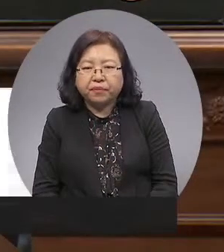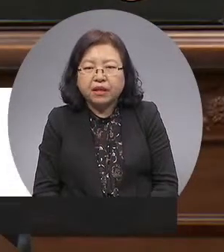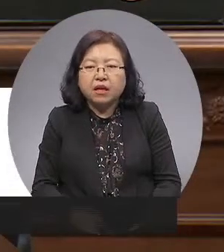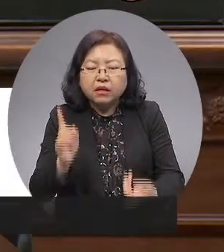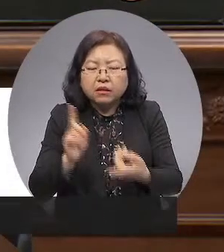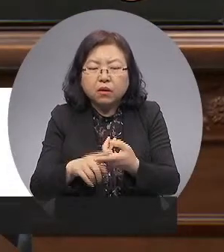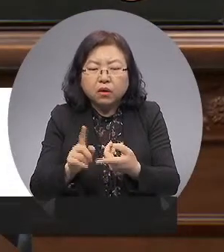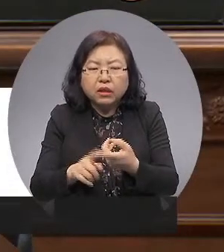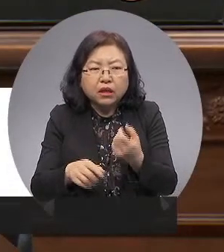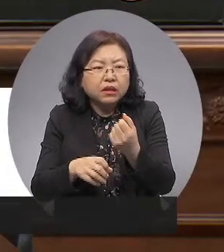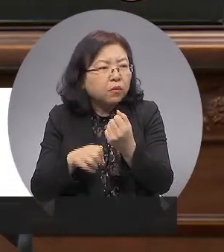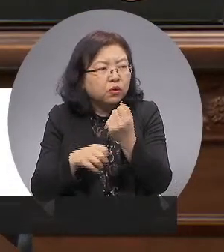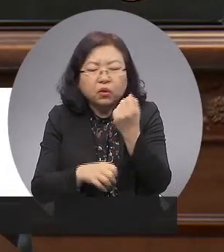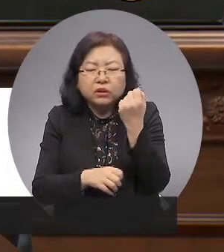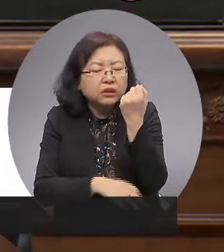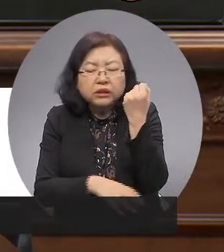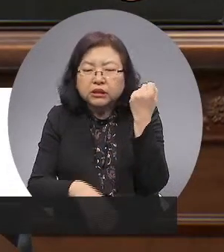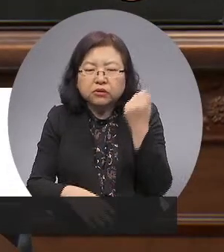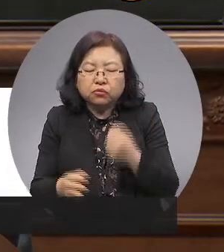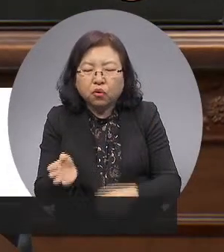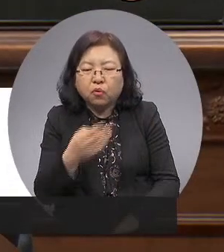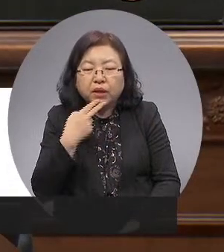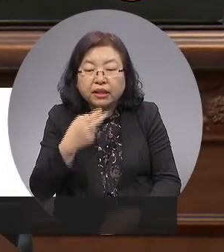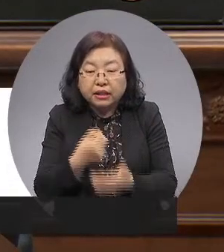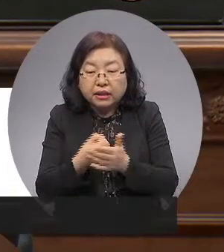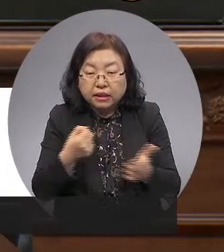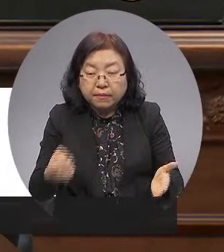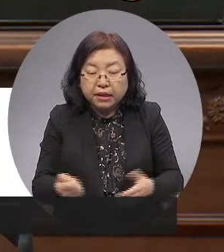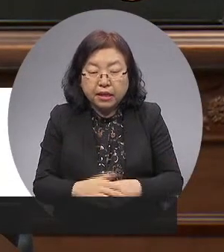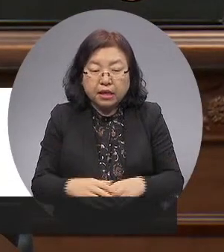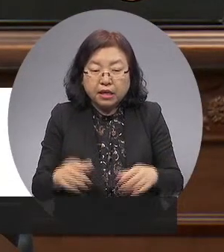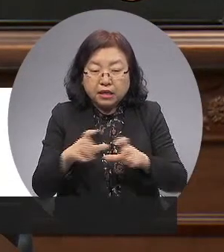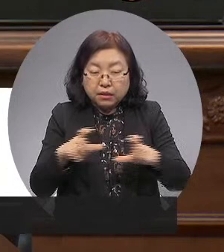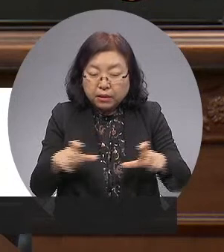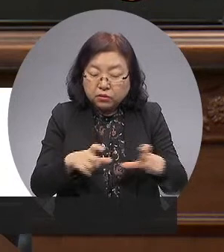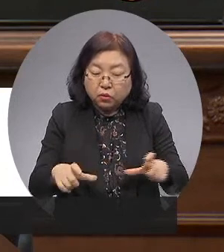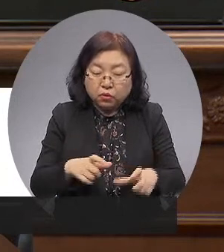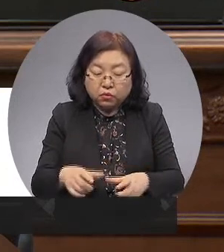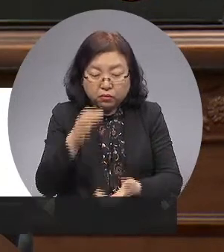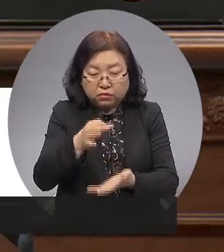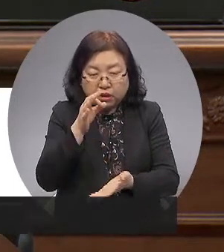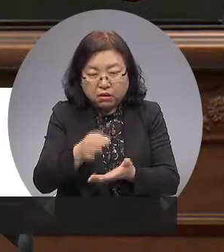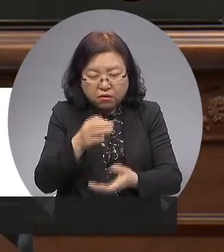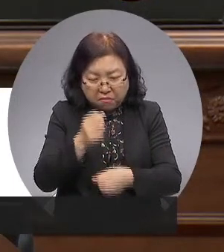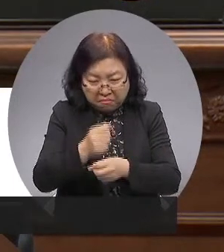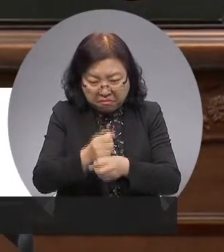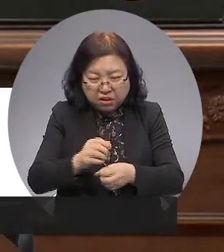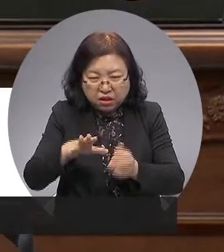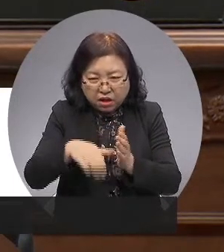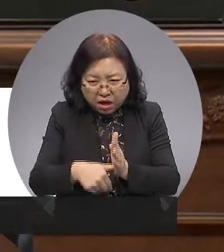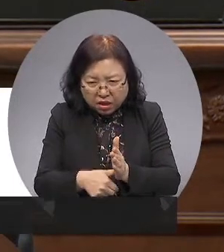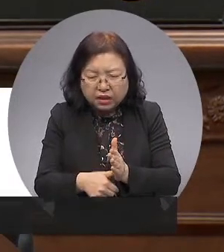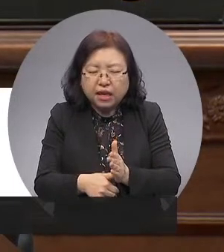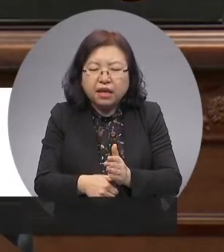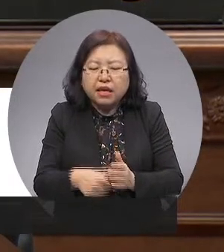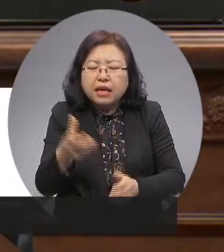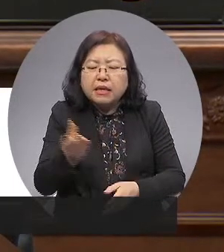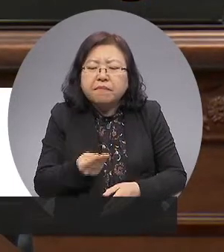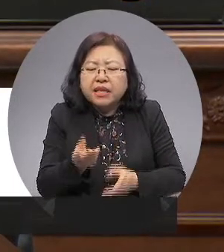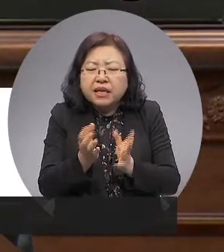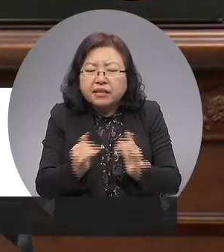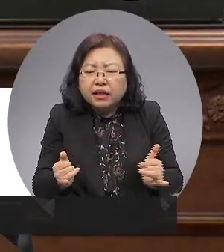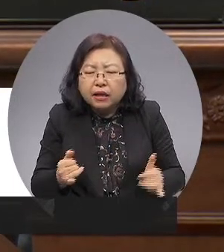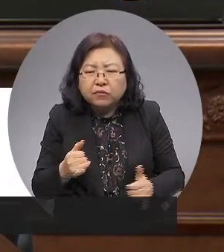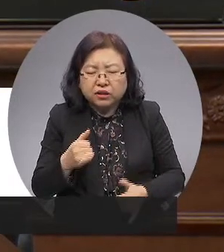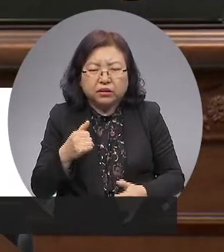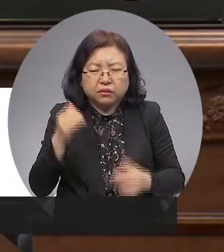근거조차도 없어 임대사업자의 주관적이고 일방적인 분양가 책정으로 임차인들은 피눈물을 흘리며 집을